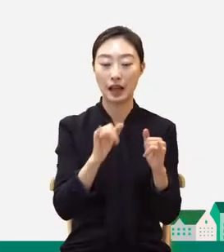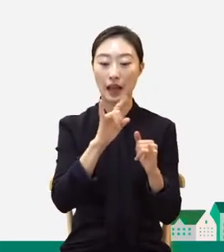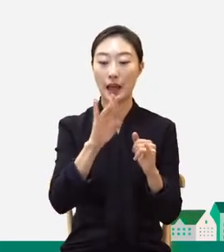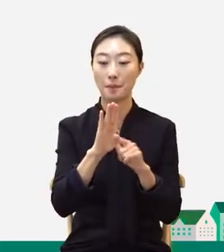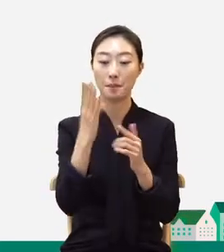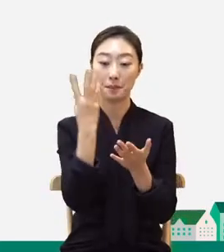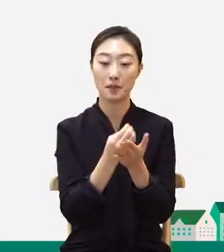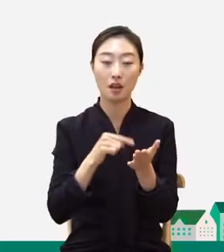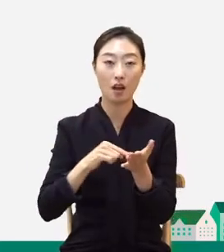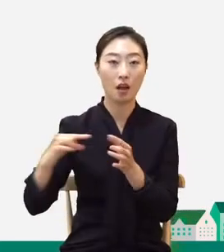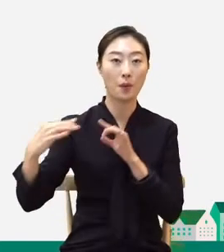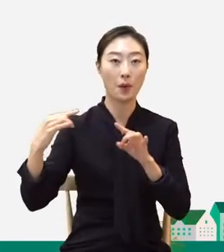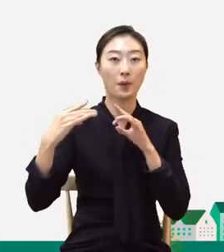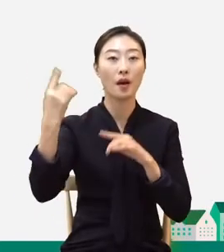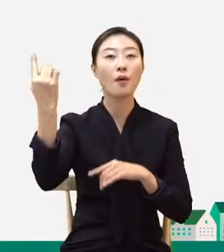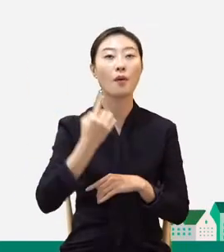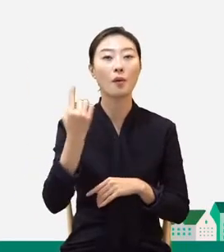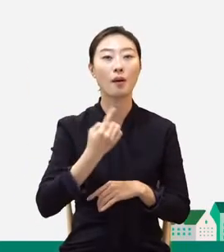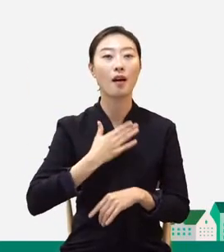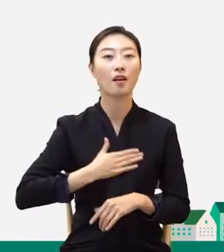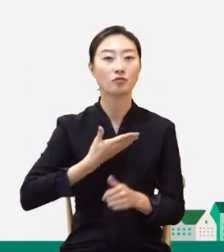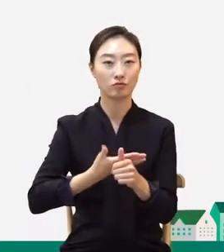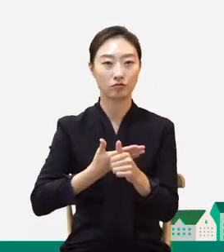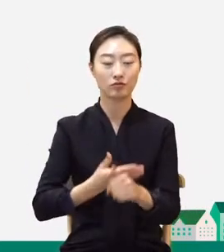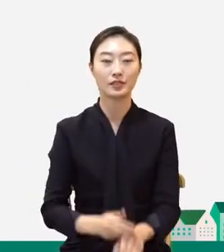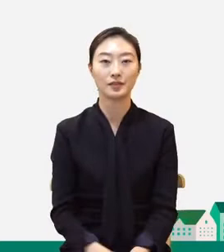확인하는 방식입니다.